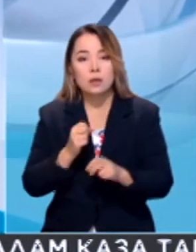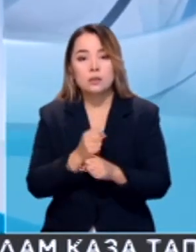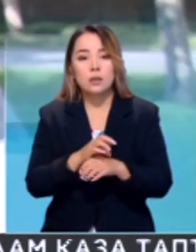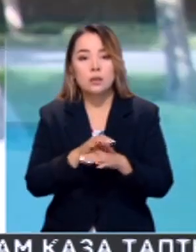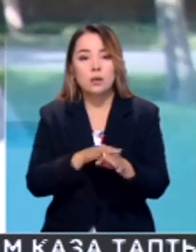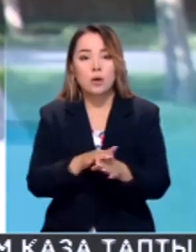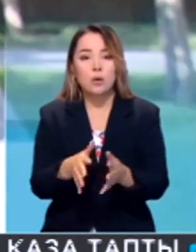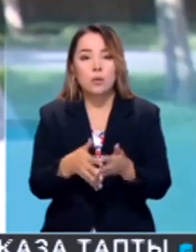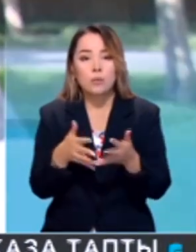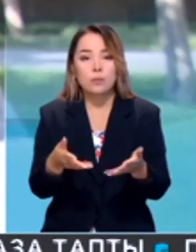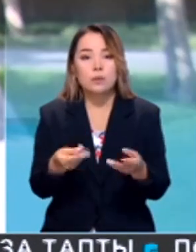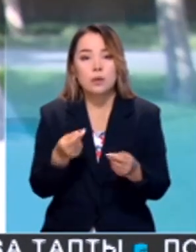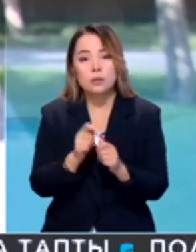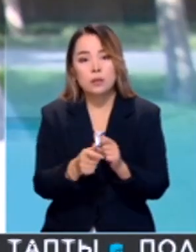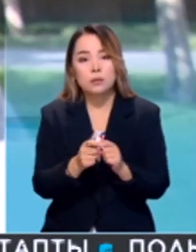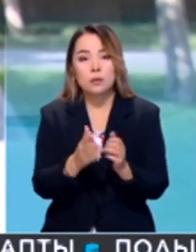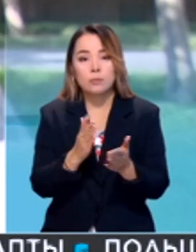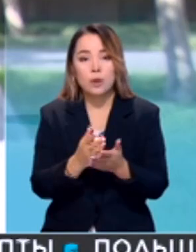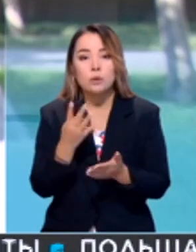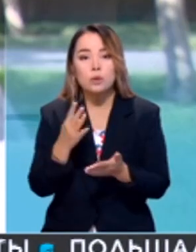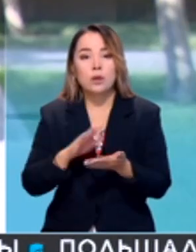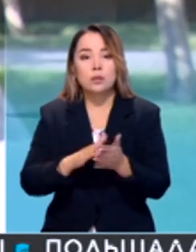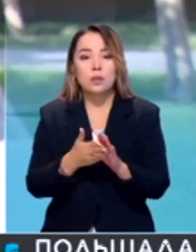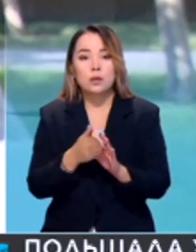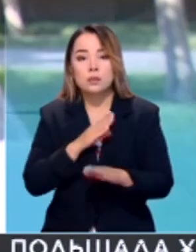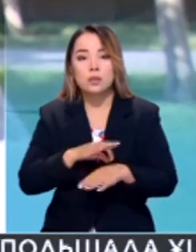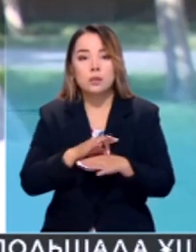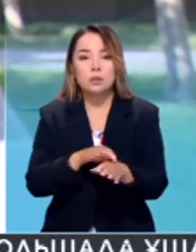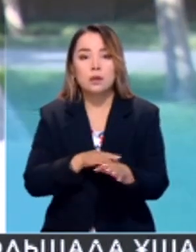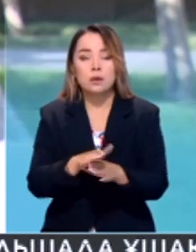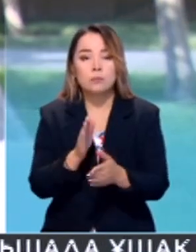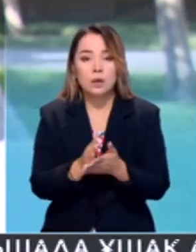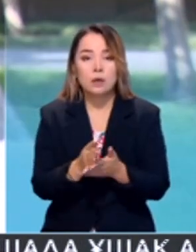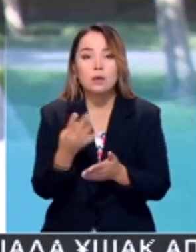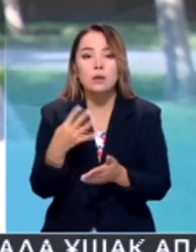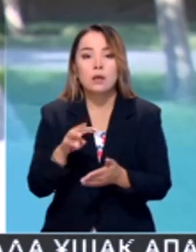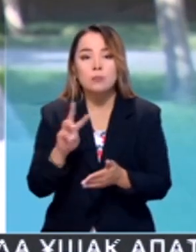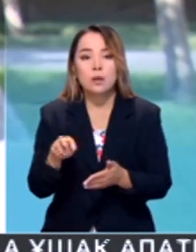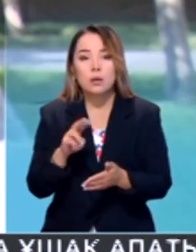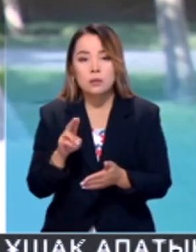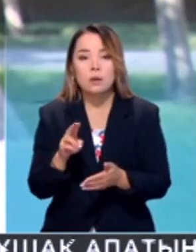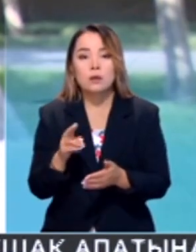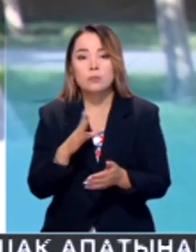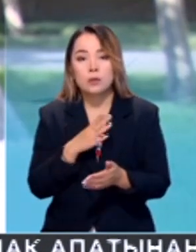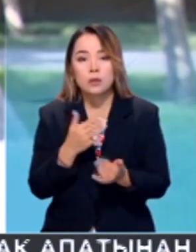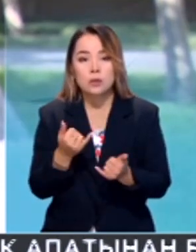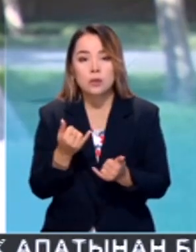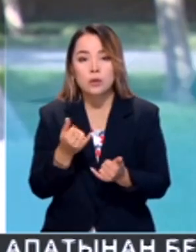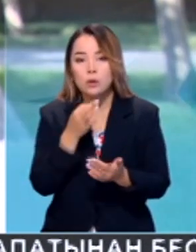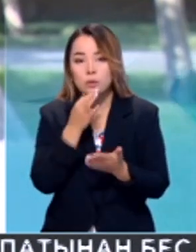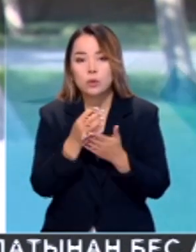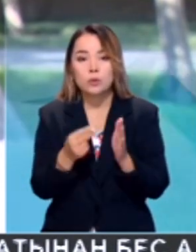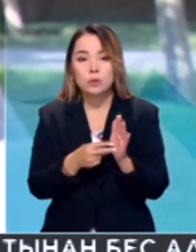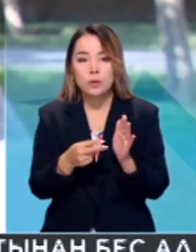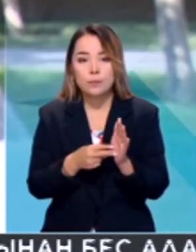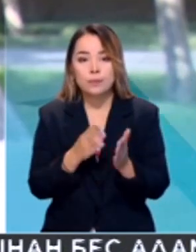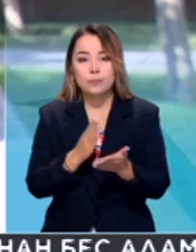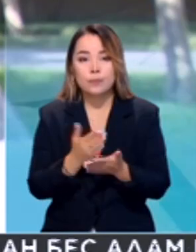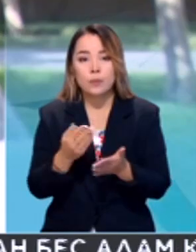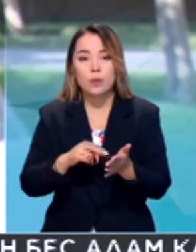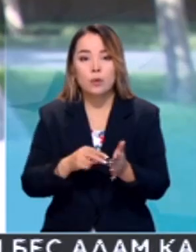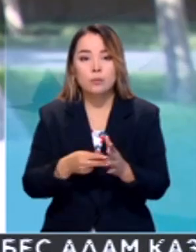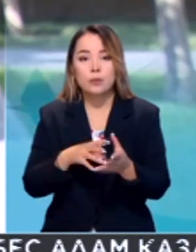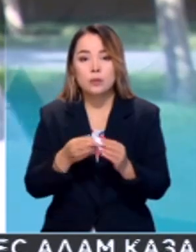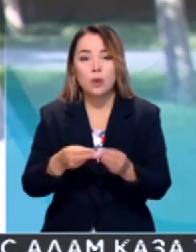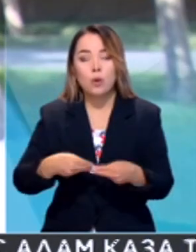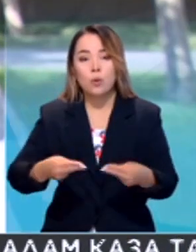көп. Биылғы жылдың өзінде де 4 келісімшарт жасалды, құны 40 миллиард ақш долларынан астам, құны болатын 4 жобаға